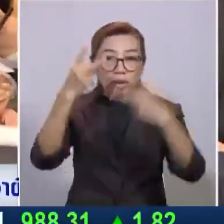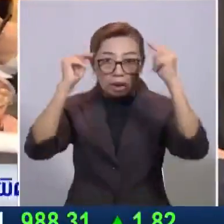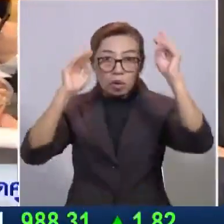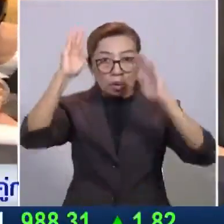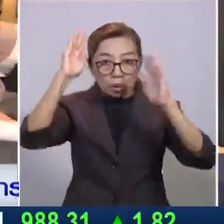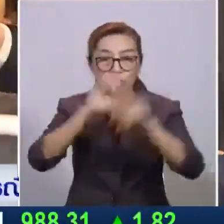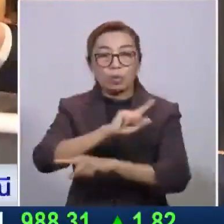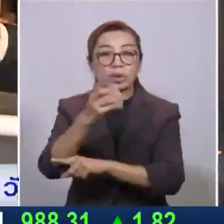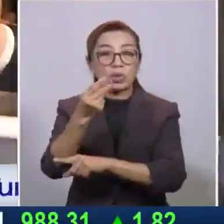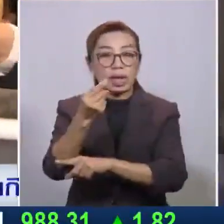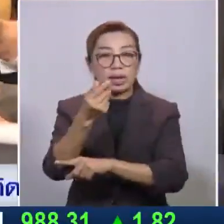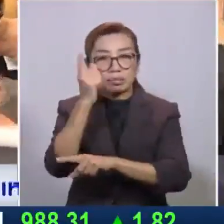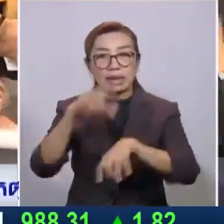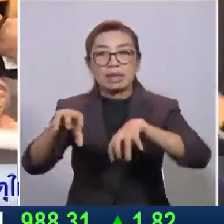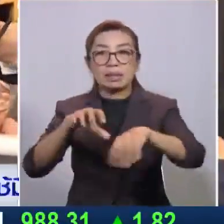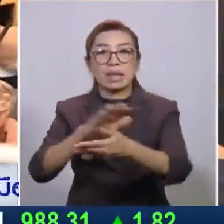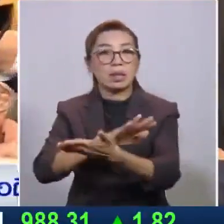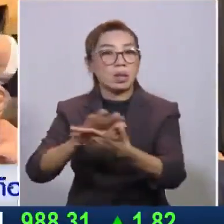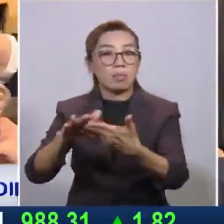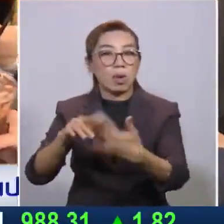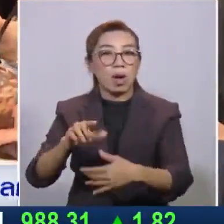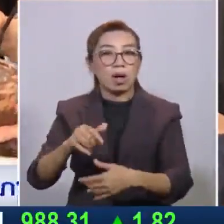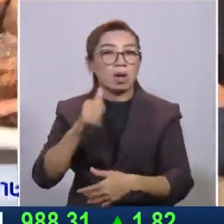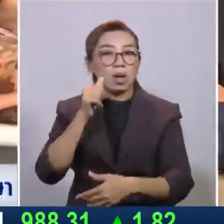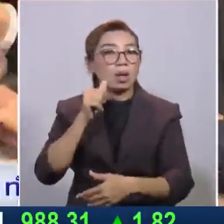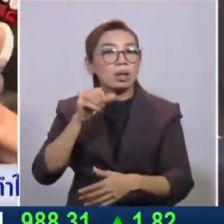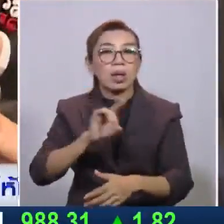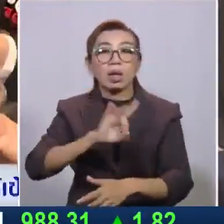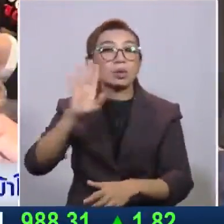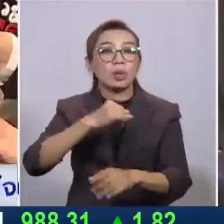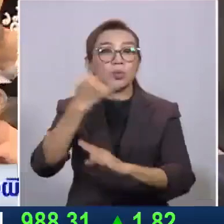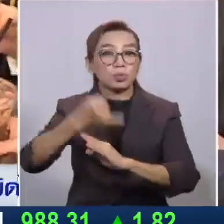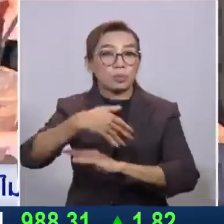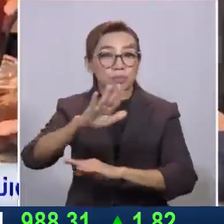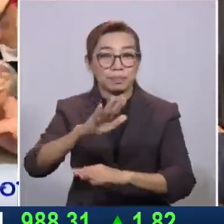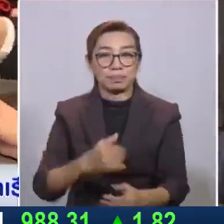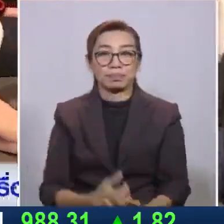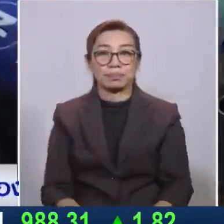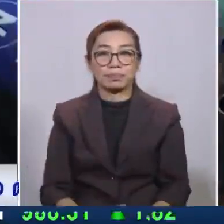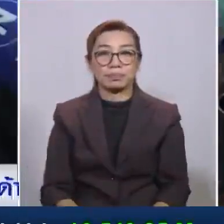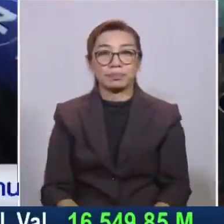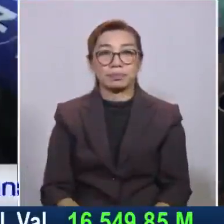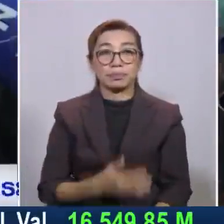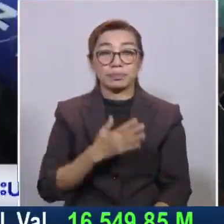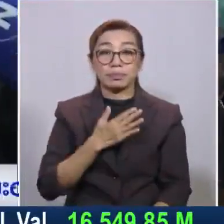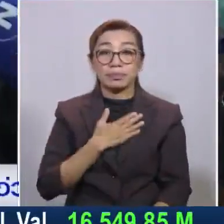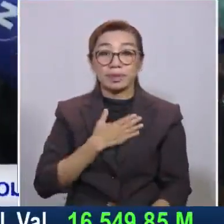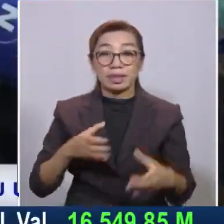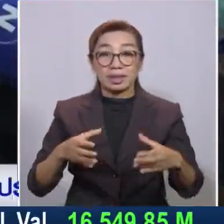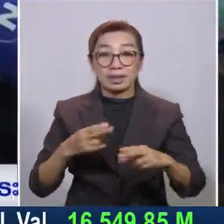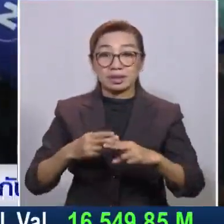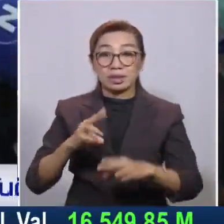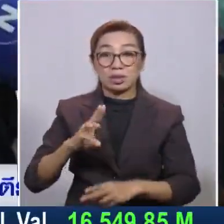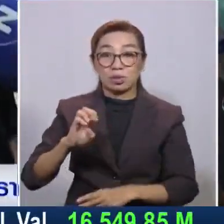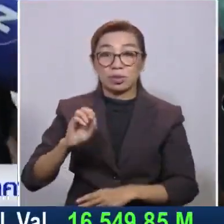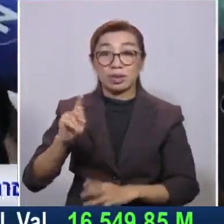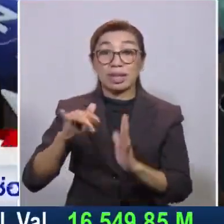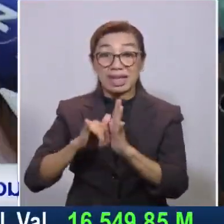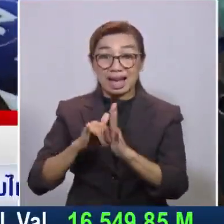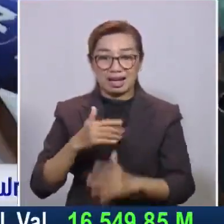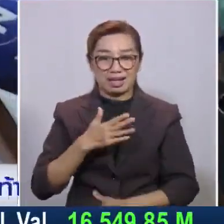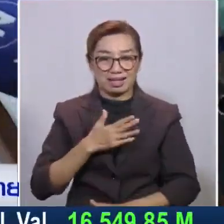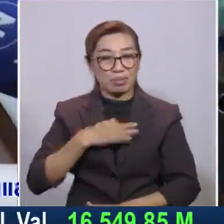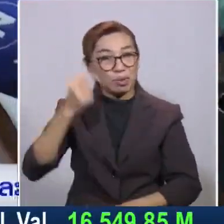เพื่อที่จะเรียบร้อยรวดเดียวจบค่ะไปฟังเสียงของคุณวิทยากันค่ะ วันอยากให้ผมไปพยากรณ์ว่าจะตกลงได้ไม่ได้ ใ